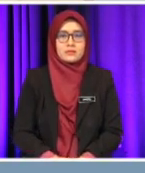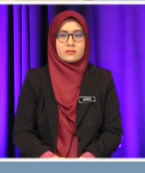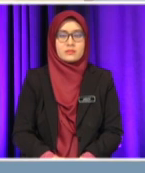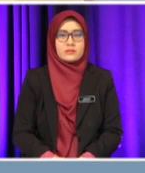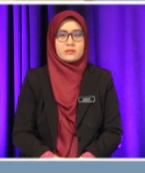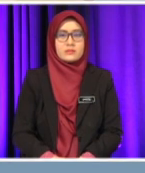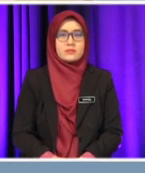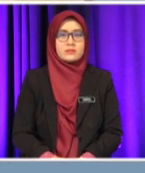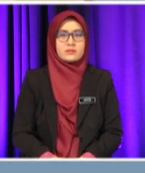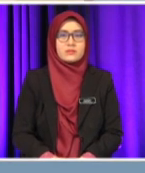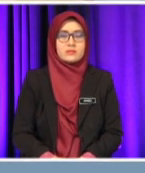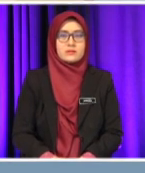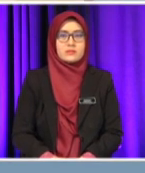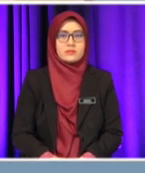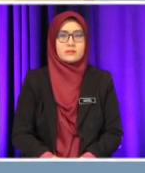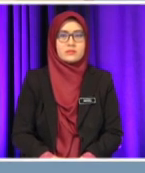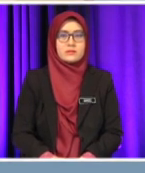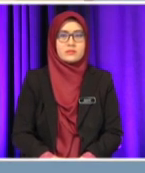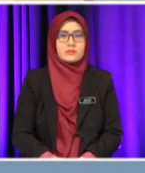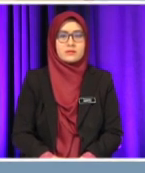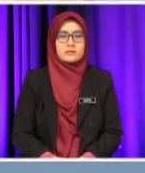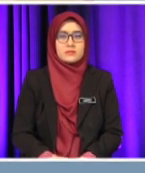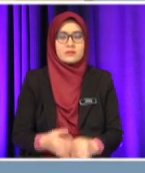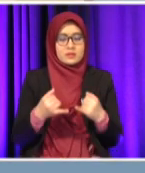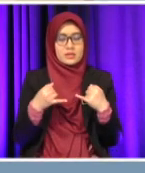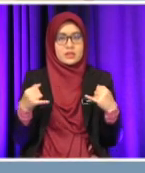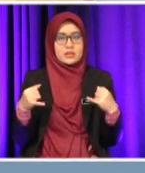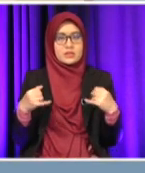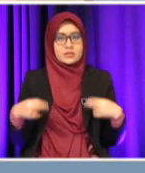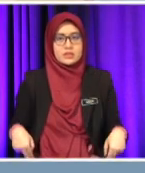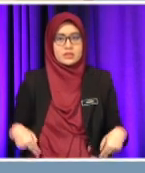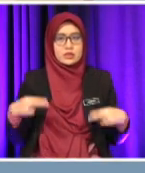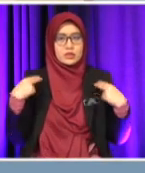yang dulu lagi ini hidup